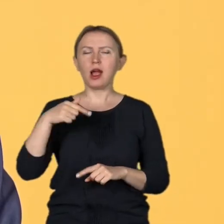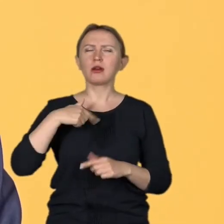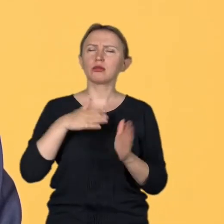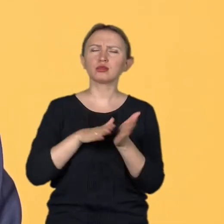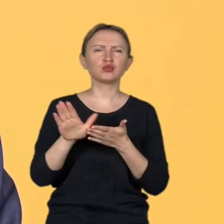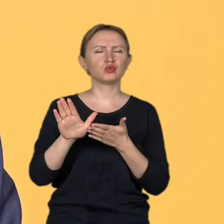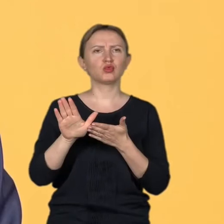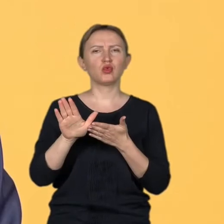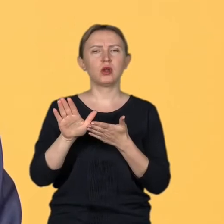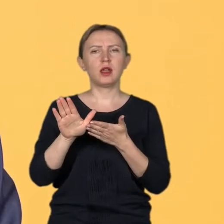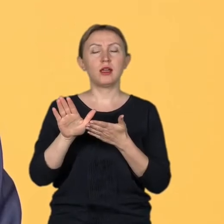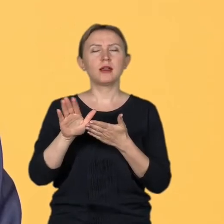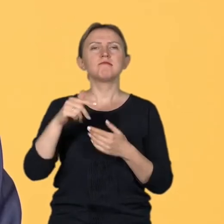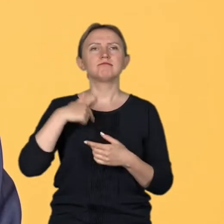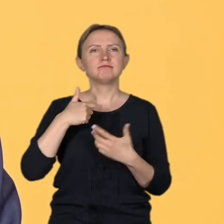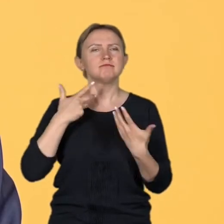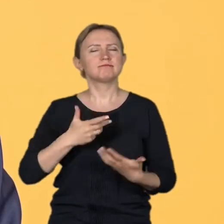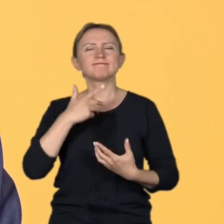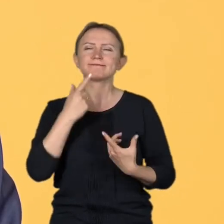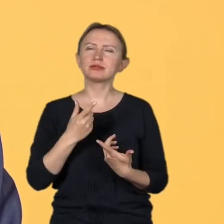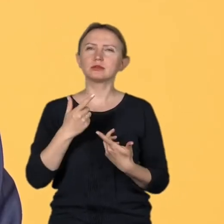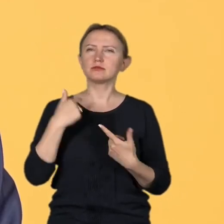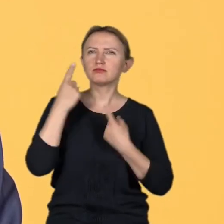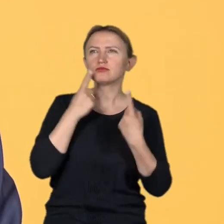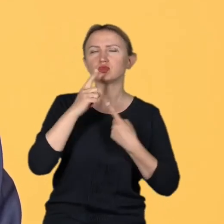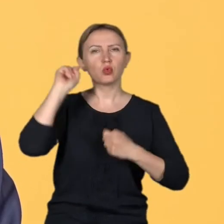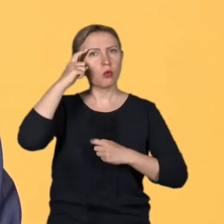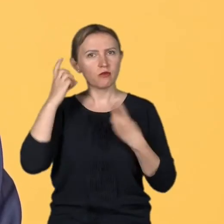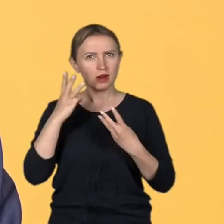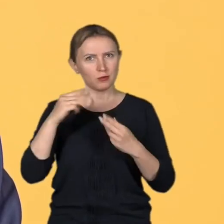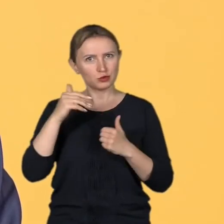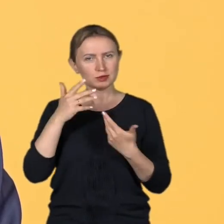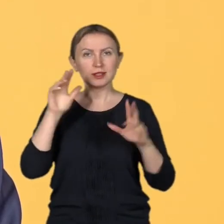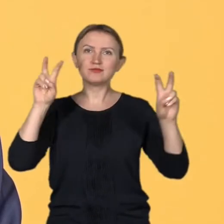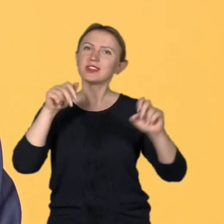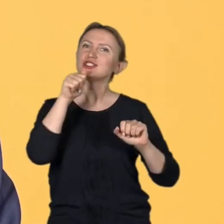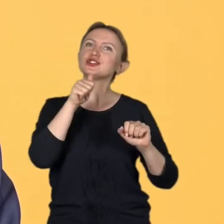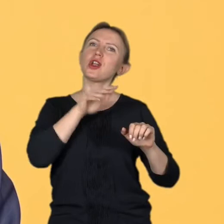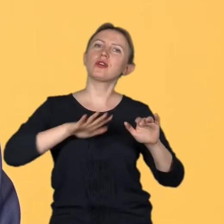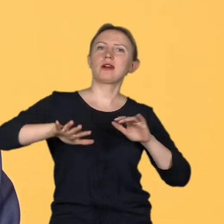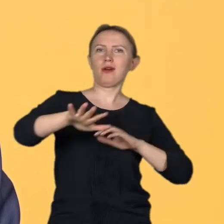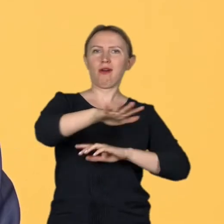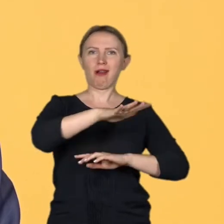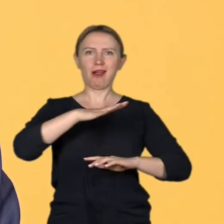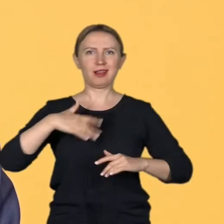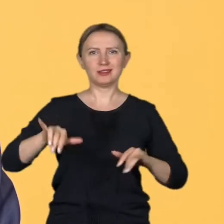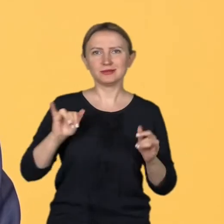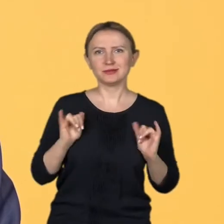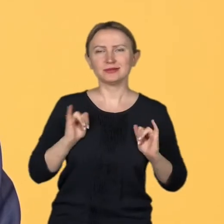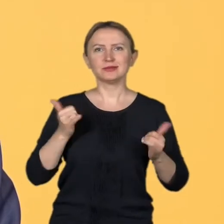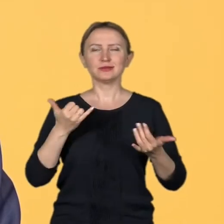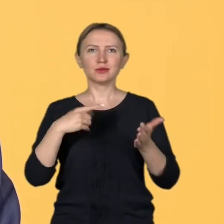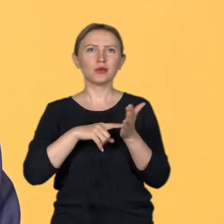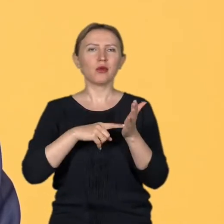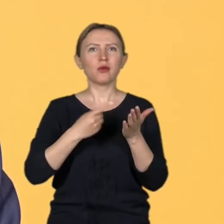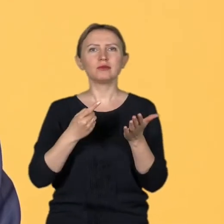początku stawiam na to, że Chrzanów może być taką zieloną oazą między tymi dwiema dużymi aglomeracjami, miejscem,